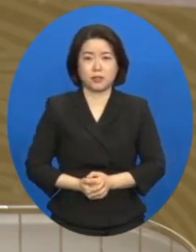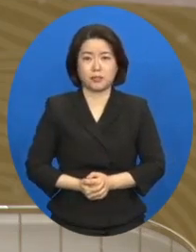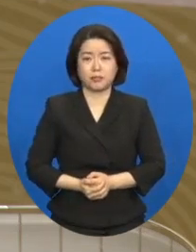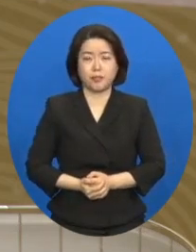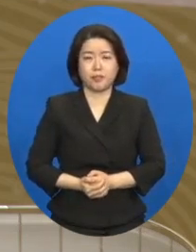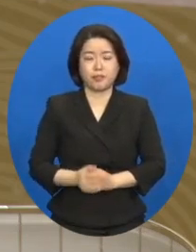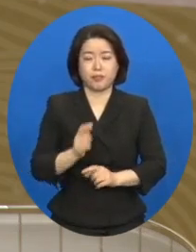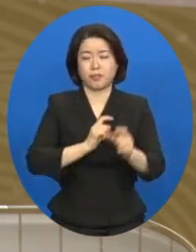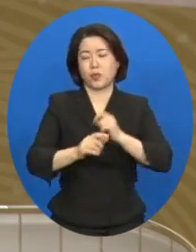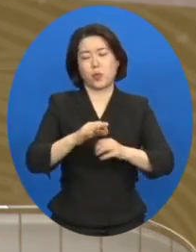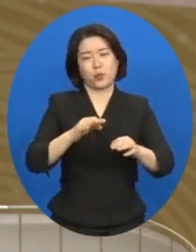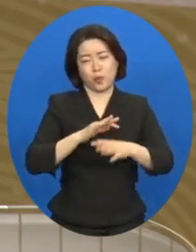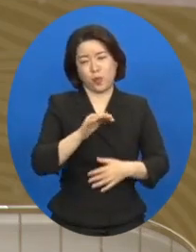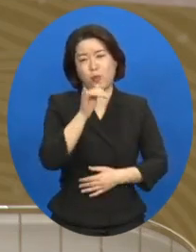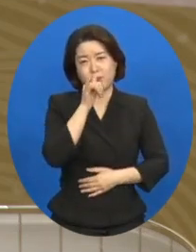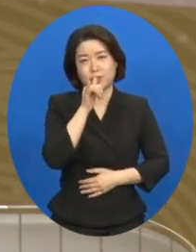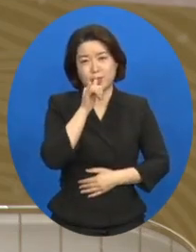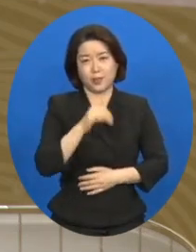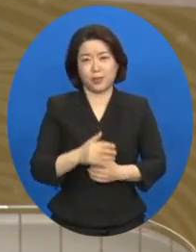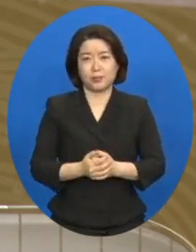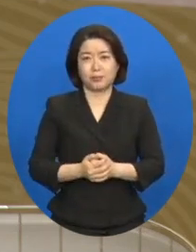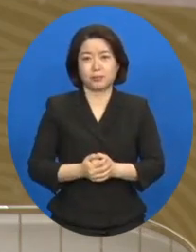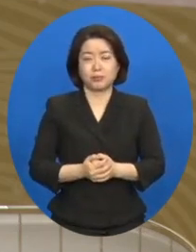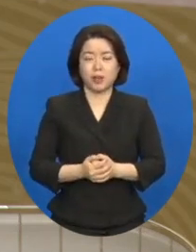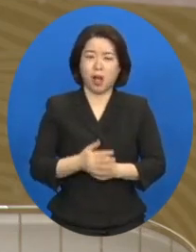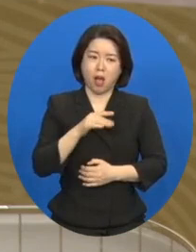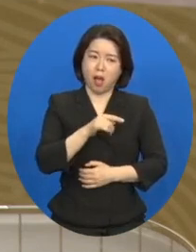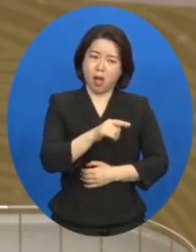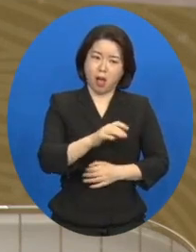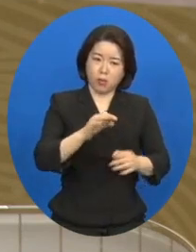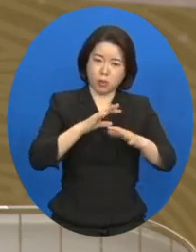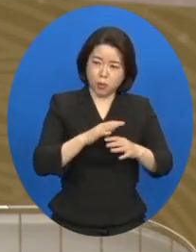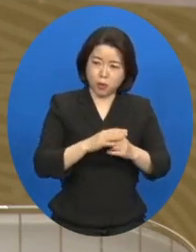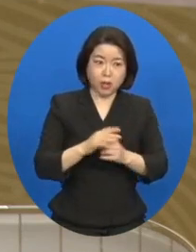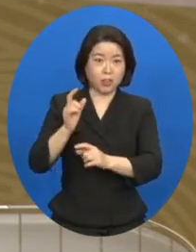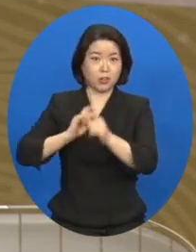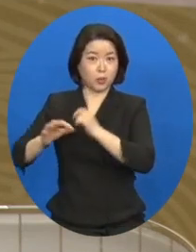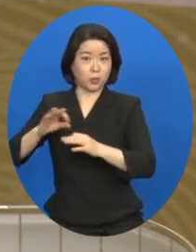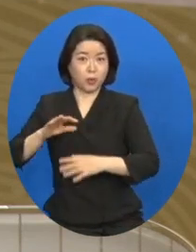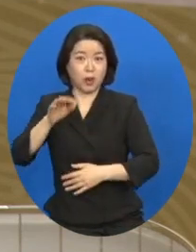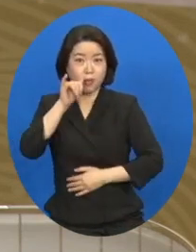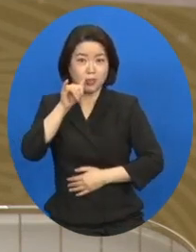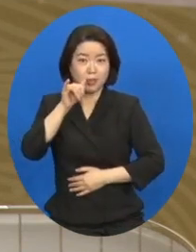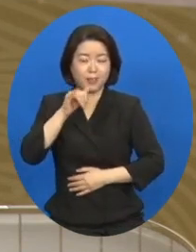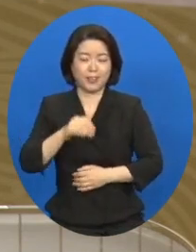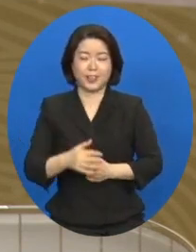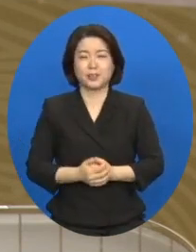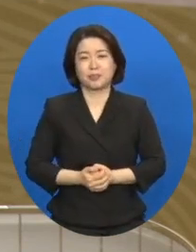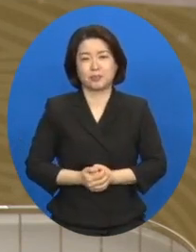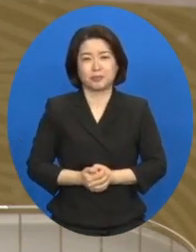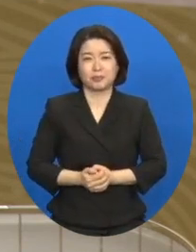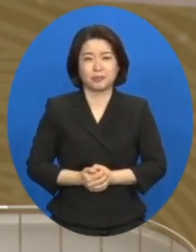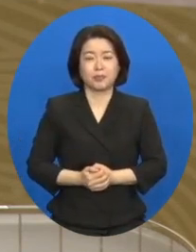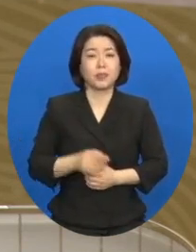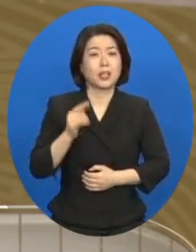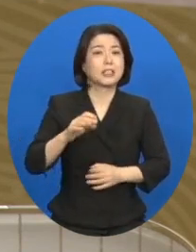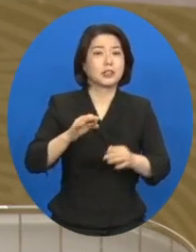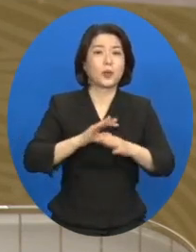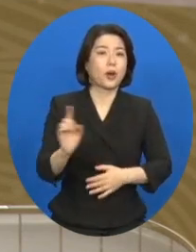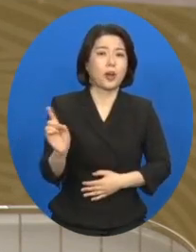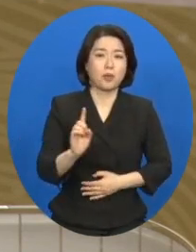더 놀라운 것이 있어요. 아, 이것도 정말 놀라운데 더 놀라운 게 있다니까요. 그 놀라운